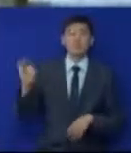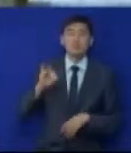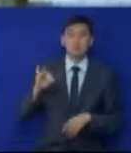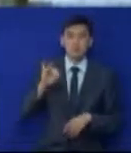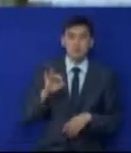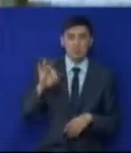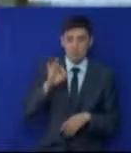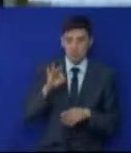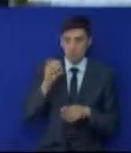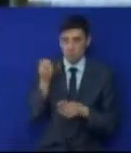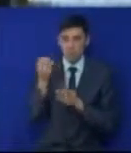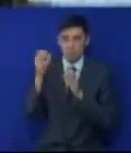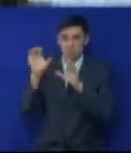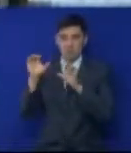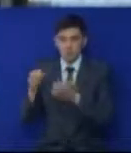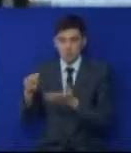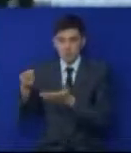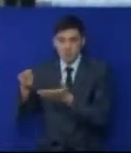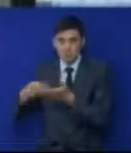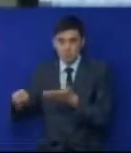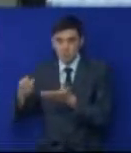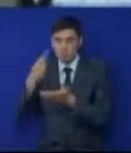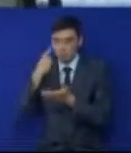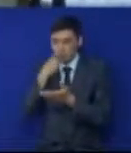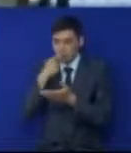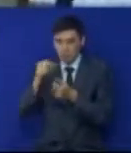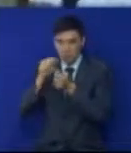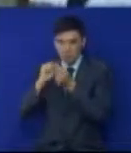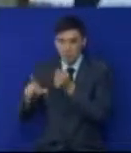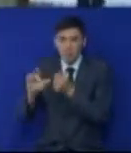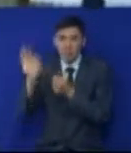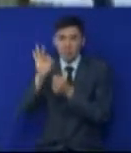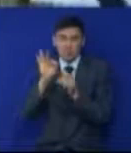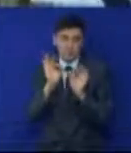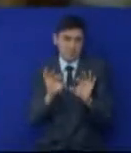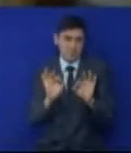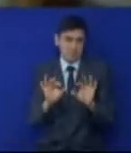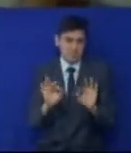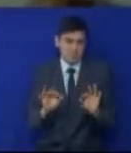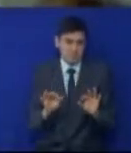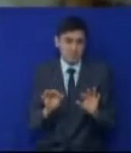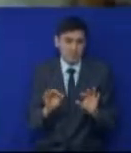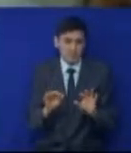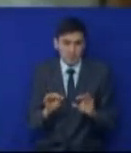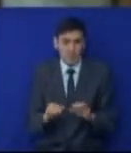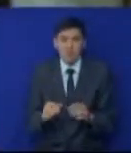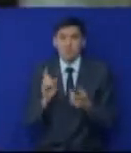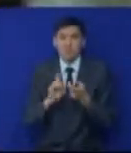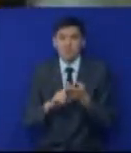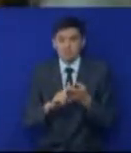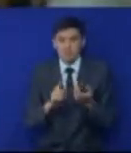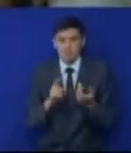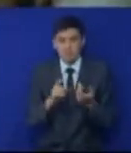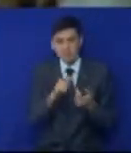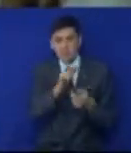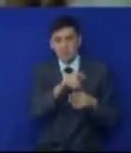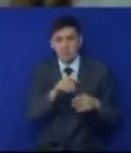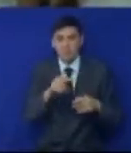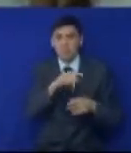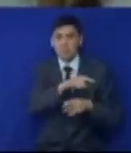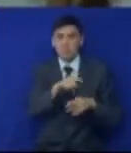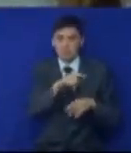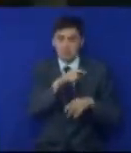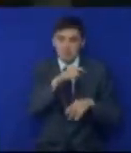туралы заңға қол қойылған сәттен басталғандығына тоқталды. Бұл еліміздің құқық қорғау органдарының мақсаттары мен